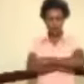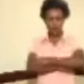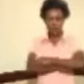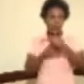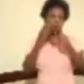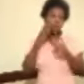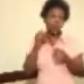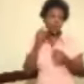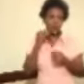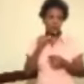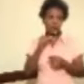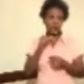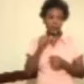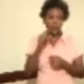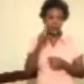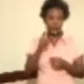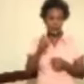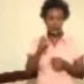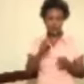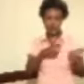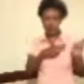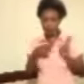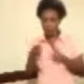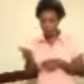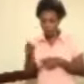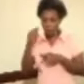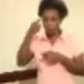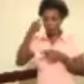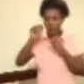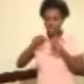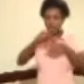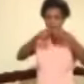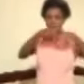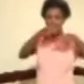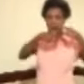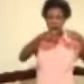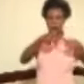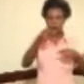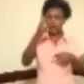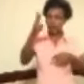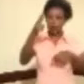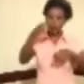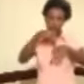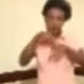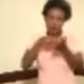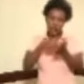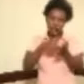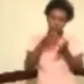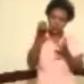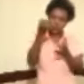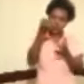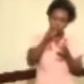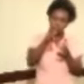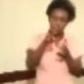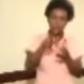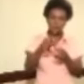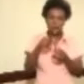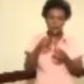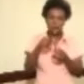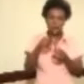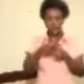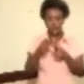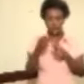retrait. MINUSTA a paré pour l'aller. MINUSTA a un plan de retrait qui commence en 2012, qui finit en 2015. Il s'agit que qu'on